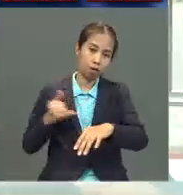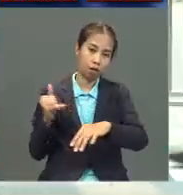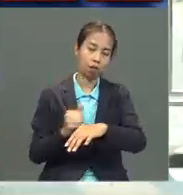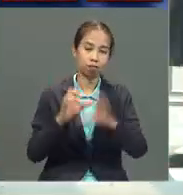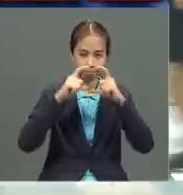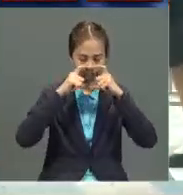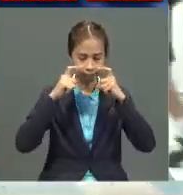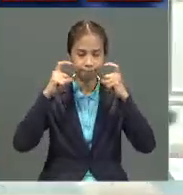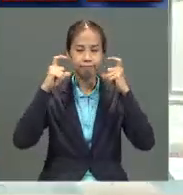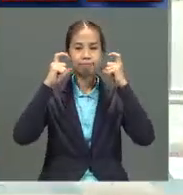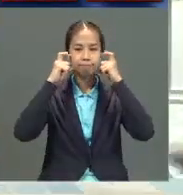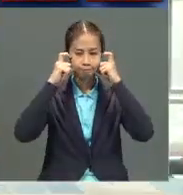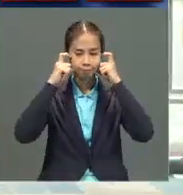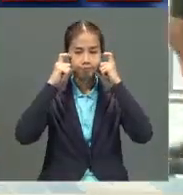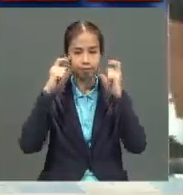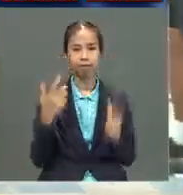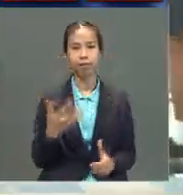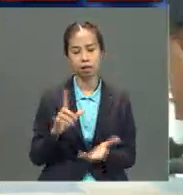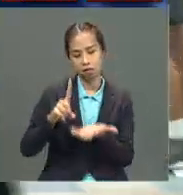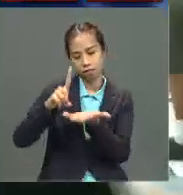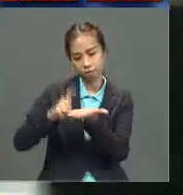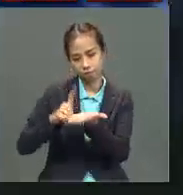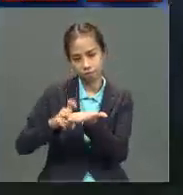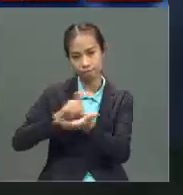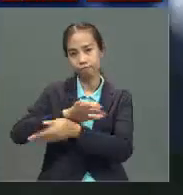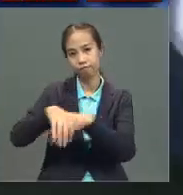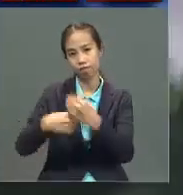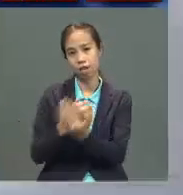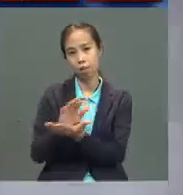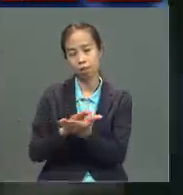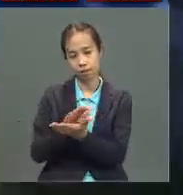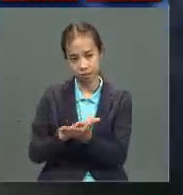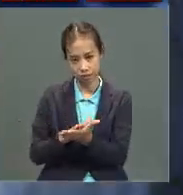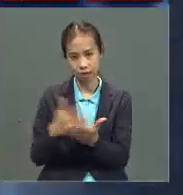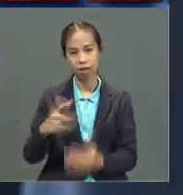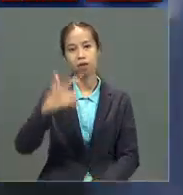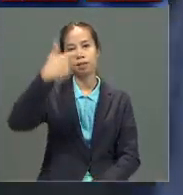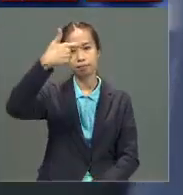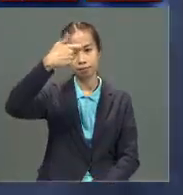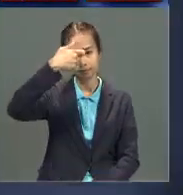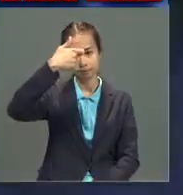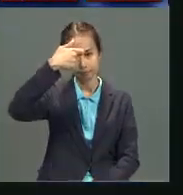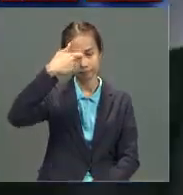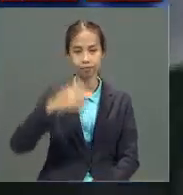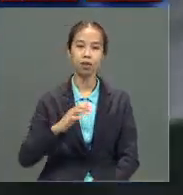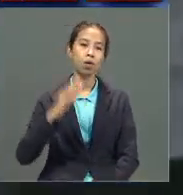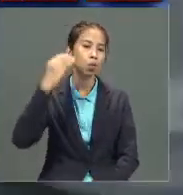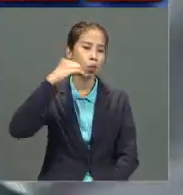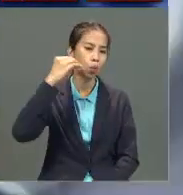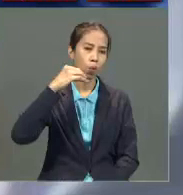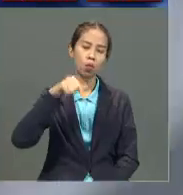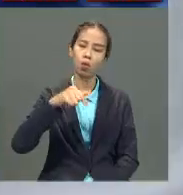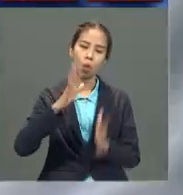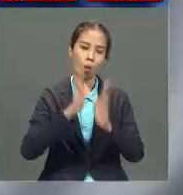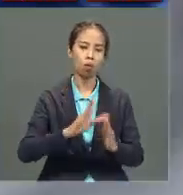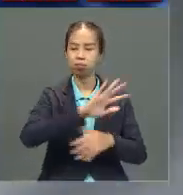ต้องสวมใส่หน้ากากผ้าหรือว่าหน้ากากอนามัยล้างมือด้วยเจลแอลกอฮอล์แล้วก็ตรวจวัดอุณหภูมิ ก่อนเข้าเรียนทุกคน